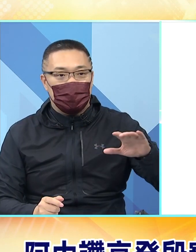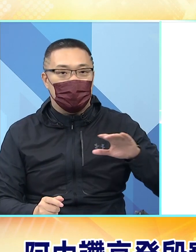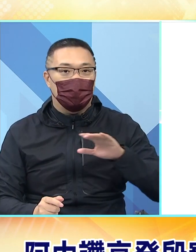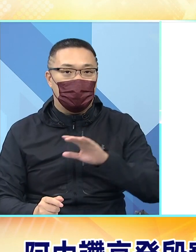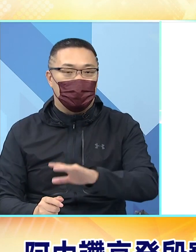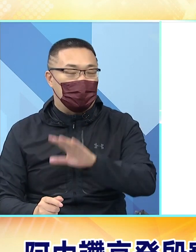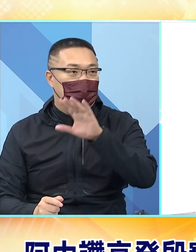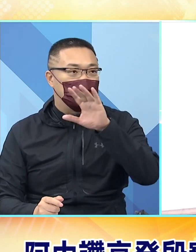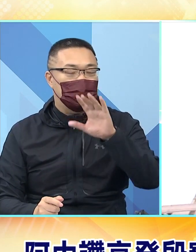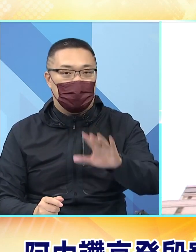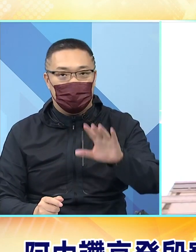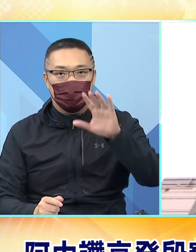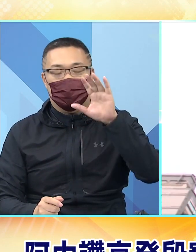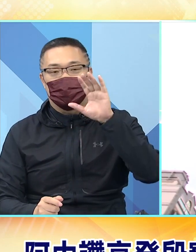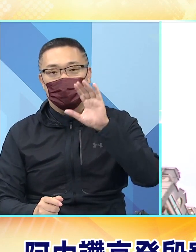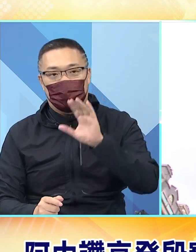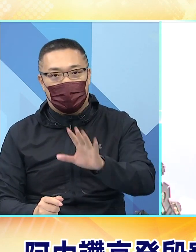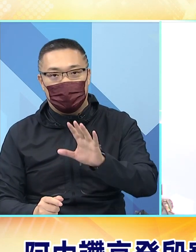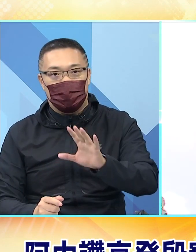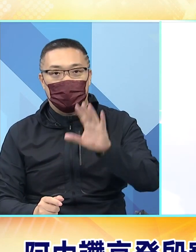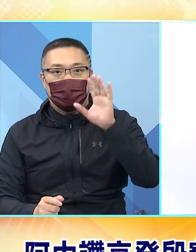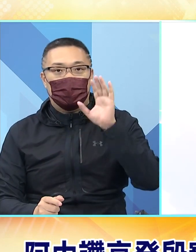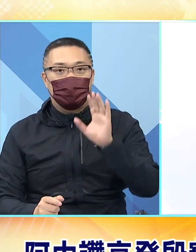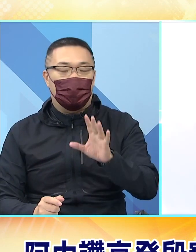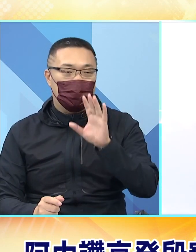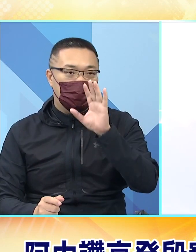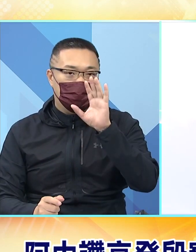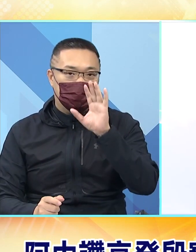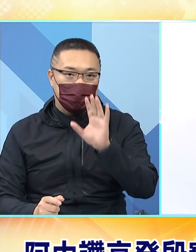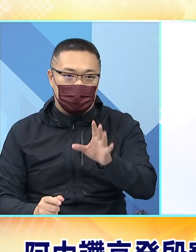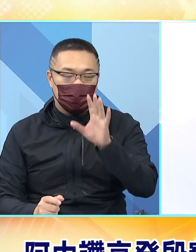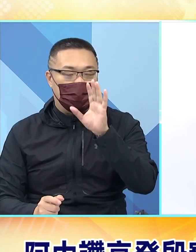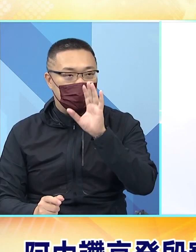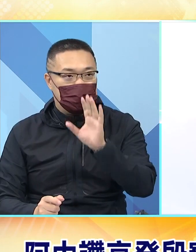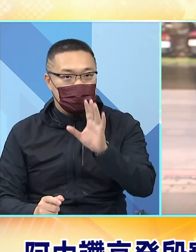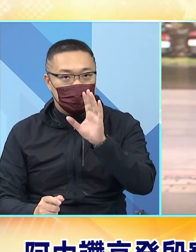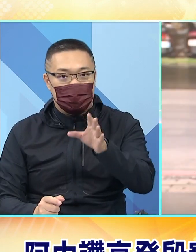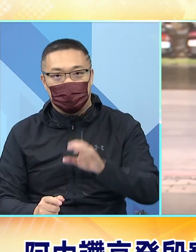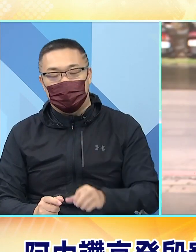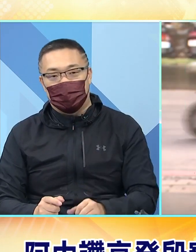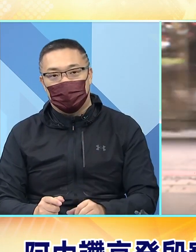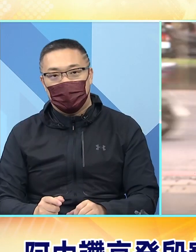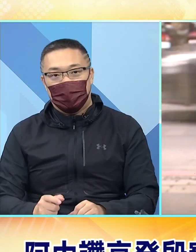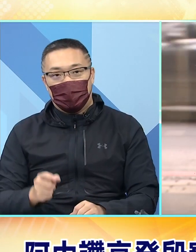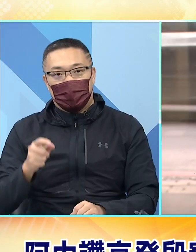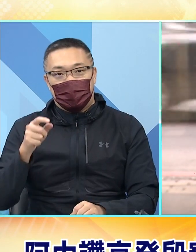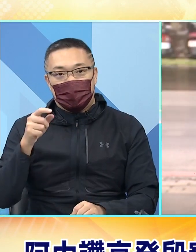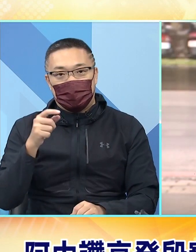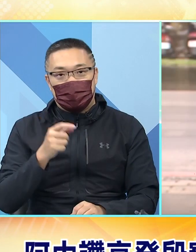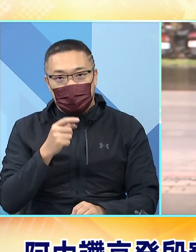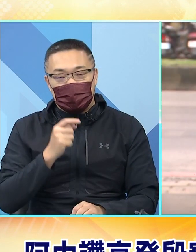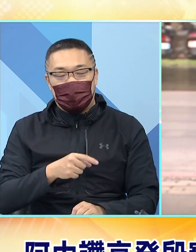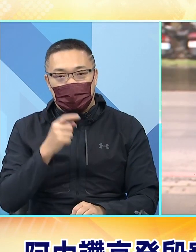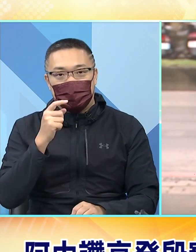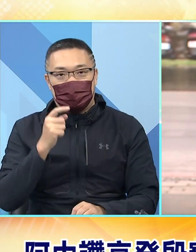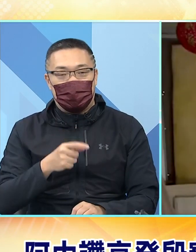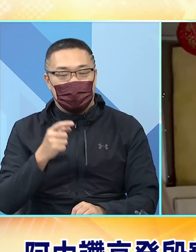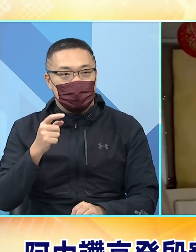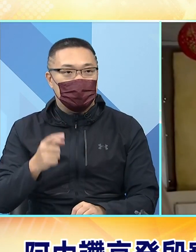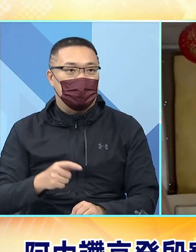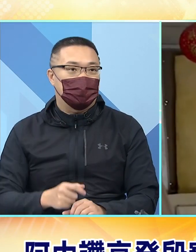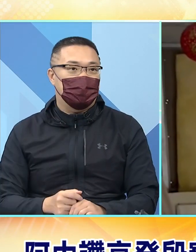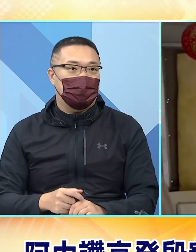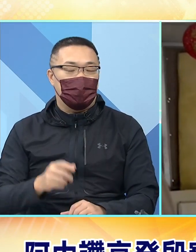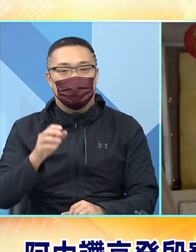世界物流、仓储、货运全部塞船塞机的时候，这一家